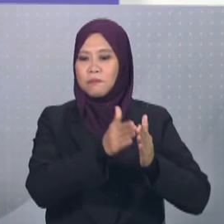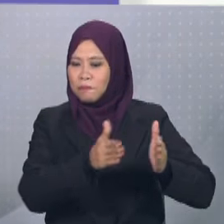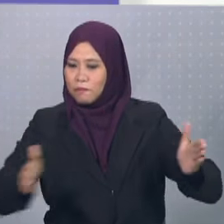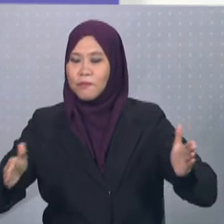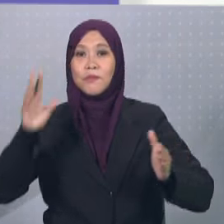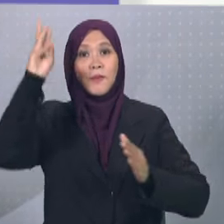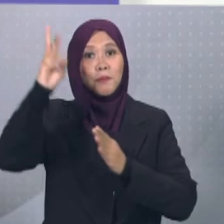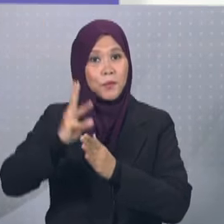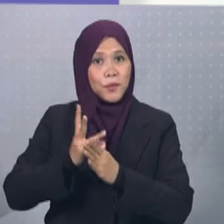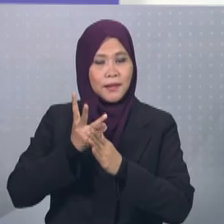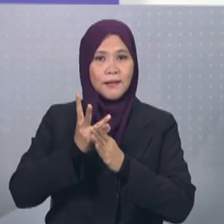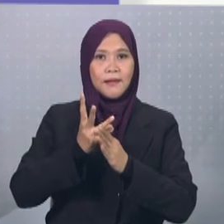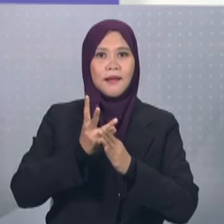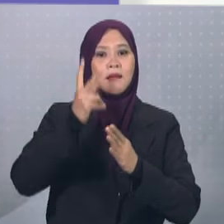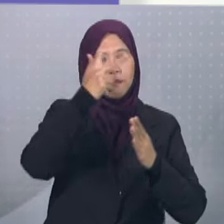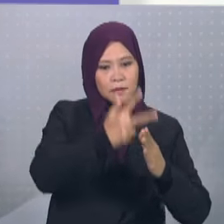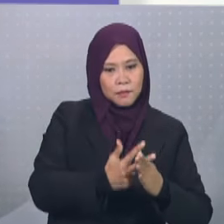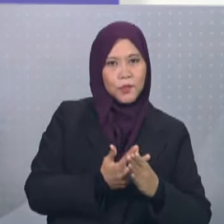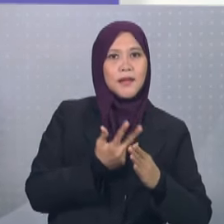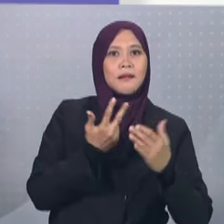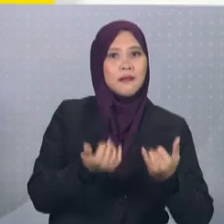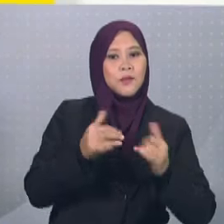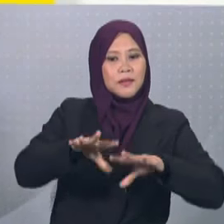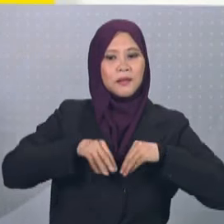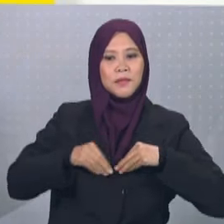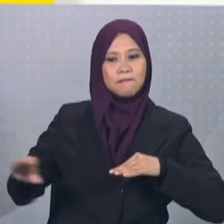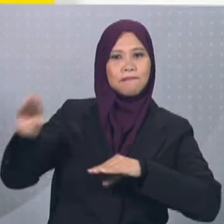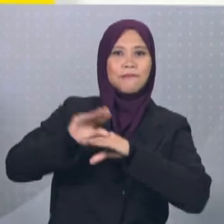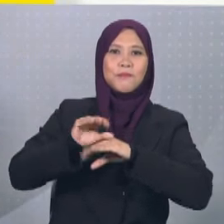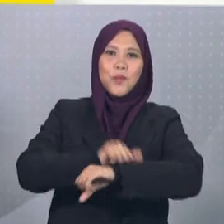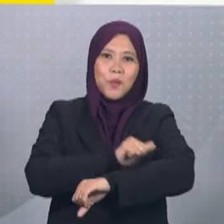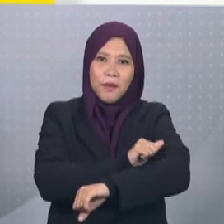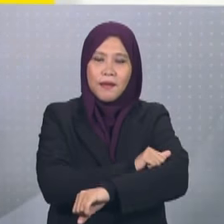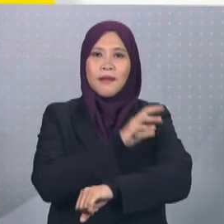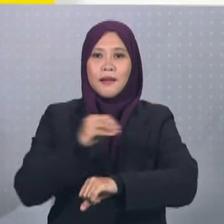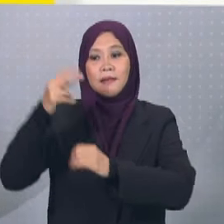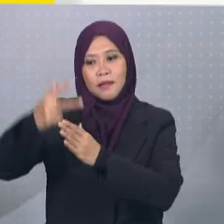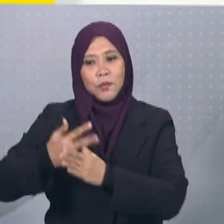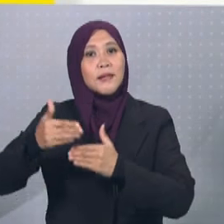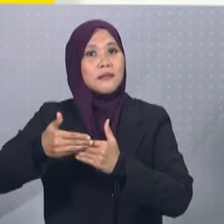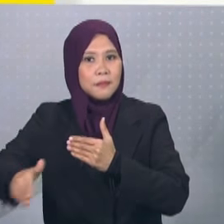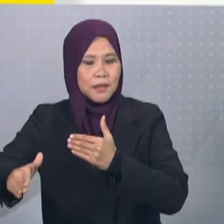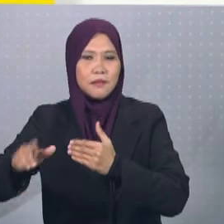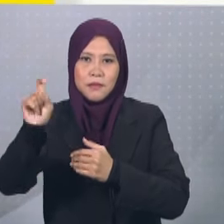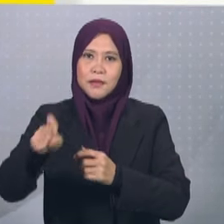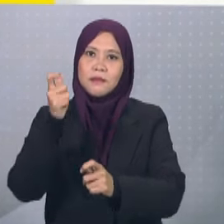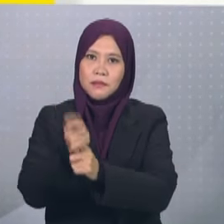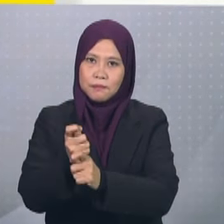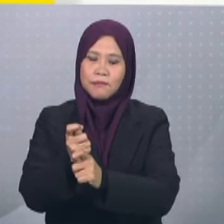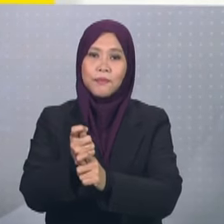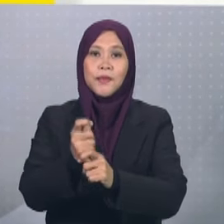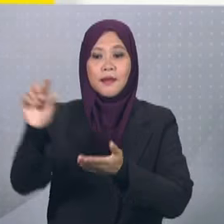bulan, iaitu dalam tempoh 3 bulan semasa menerima subsidi upah dan 3 bulan selepas itu. Dalam pada